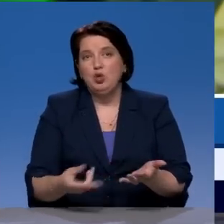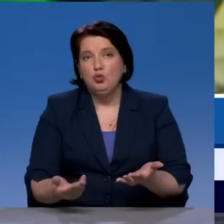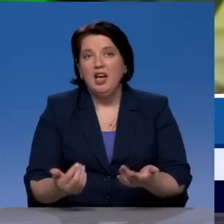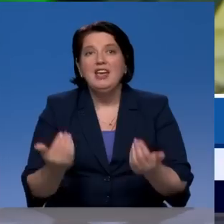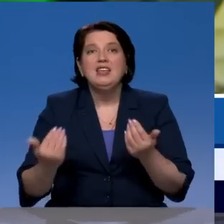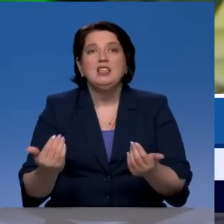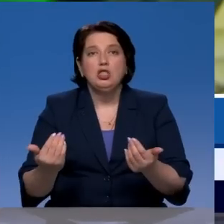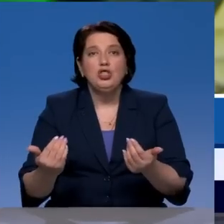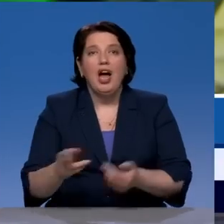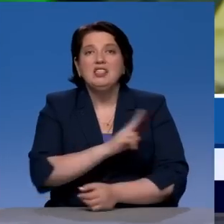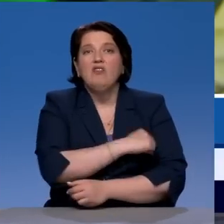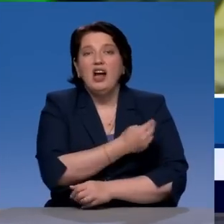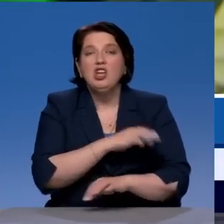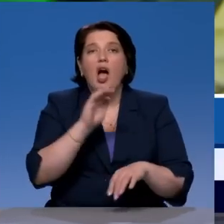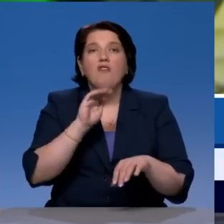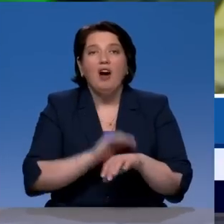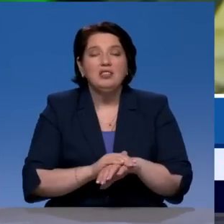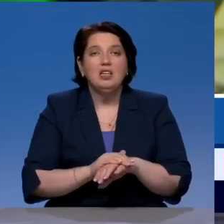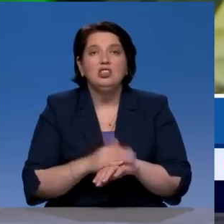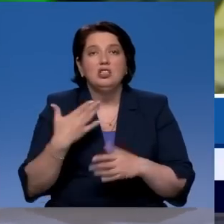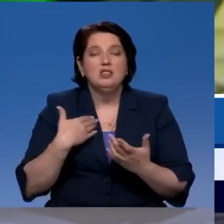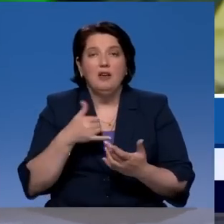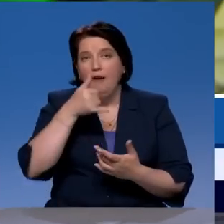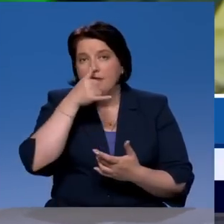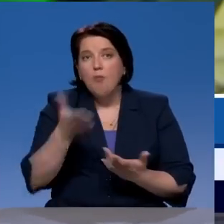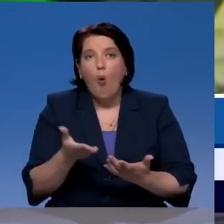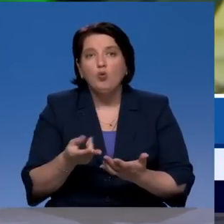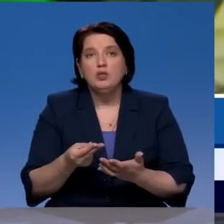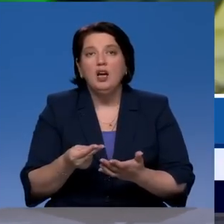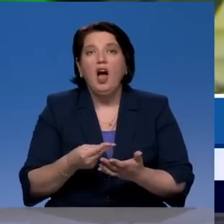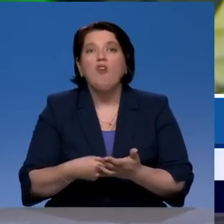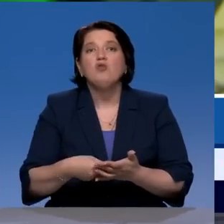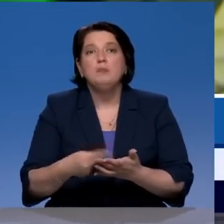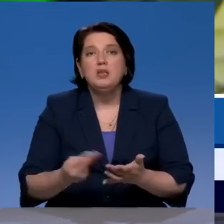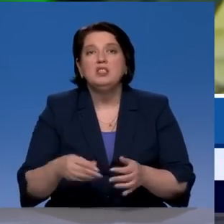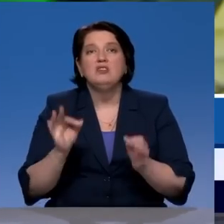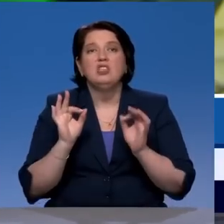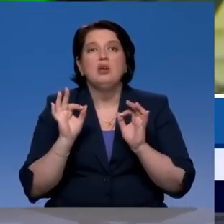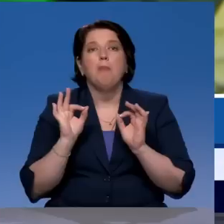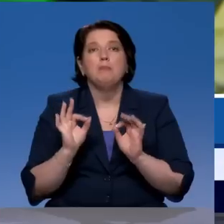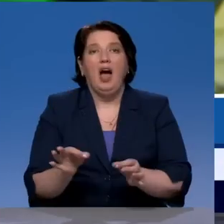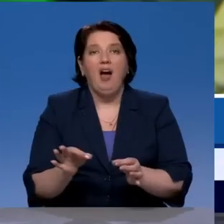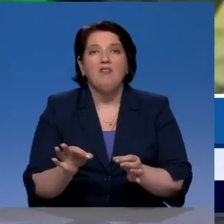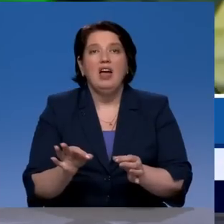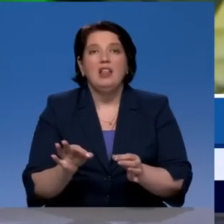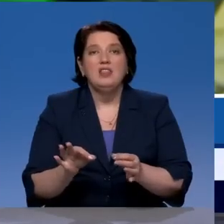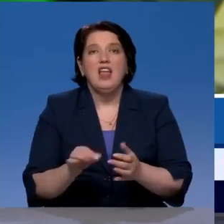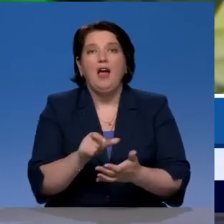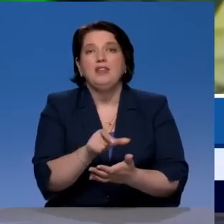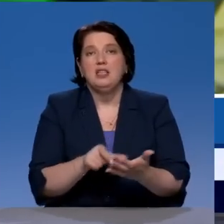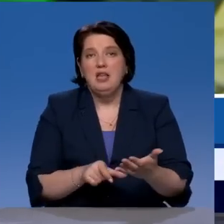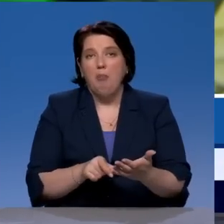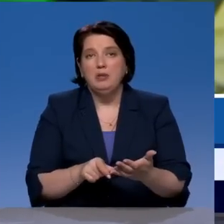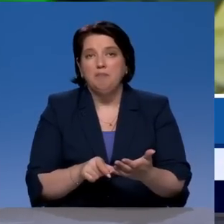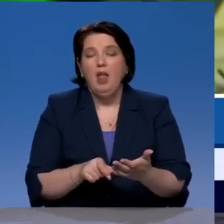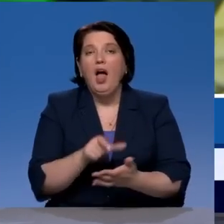разучились выписывать правильно рецепт. Ну, что такое рецепт? Рецепт – это письмо врача к фармацевту, где